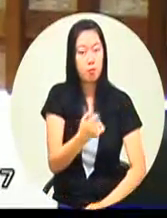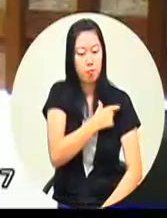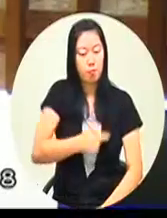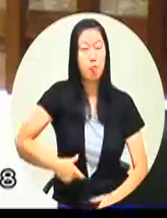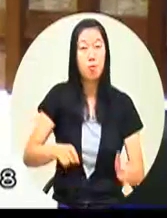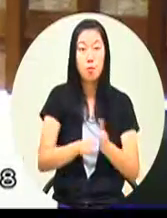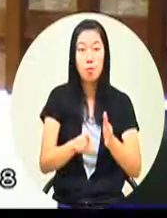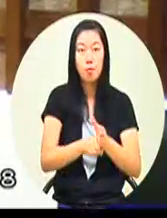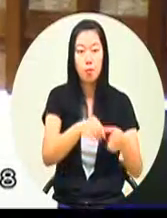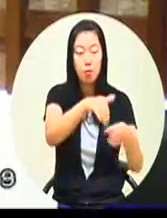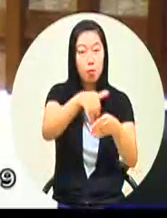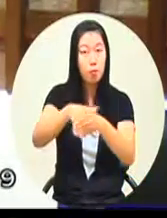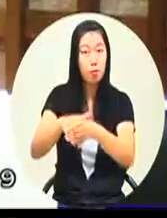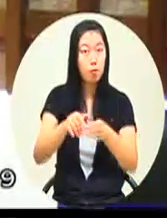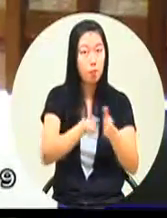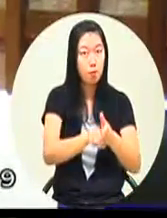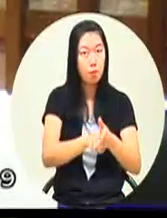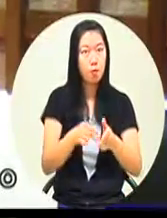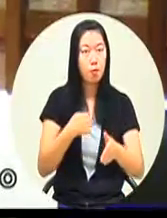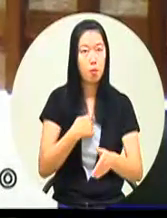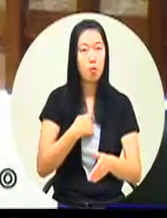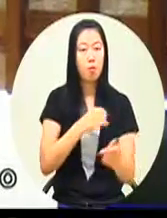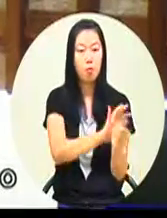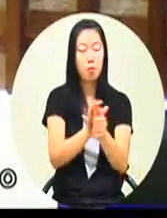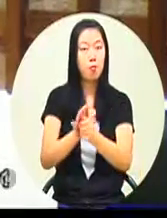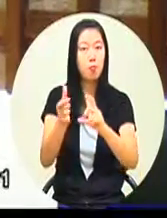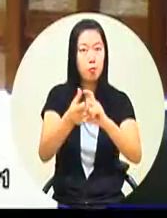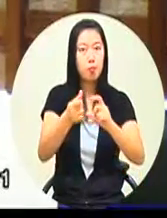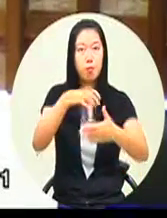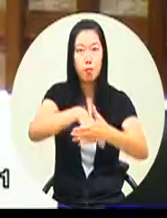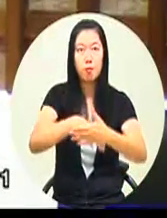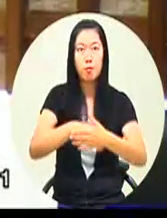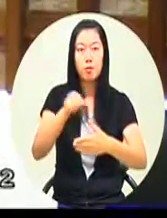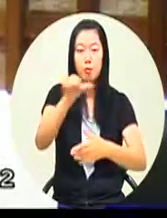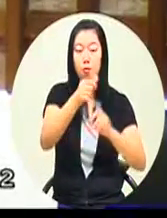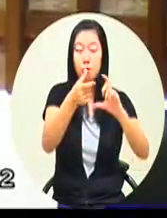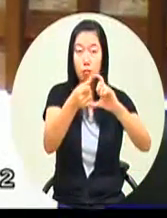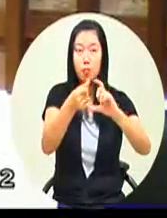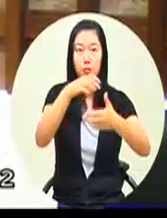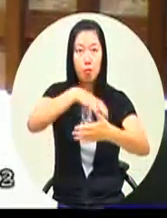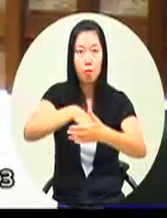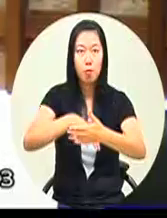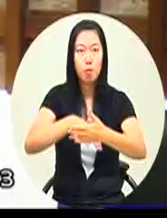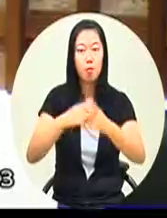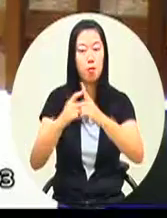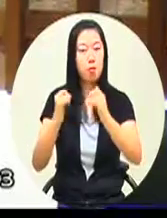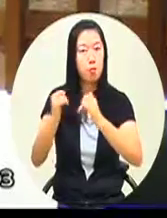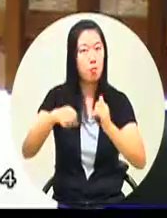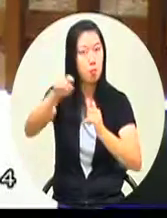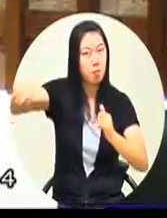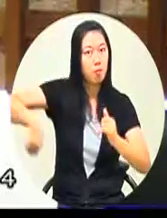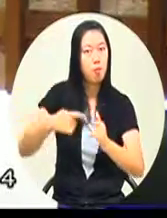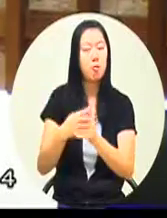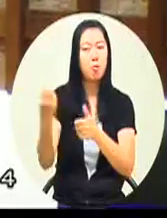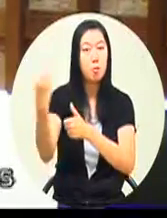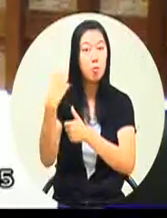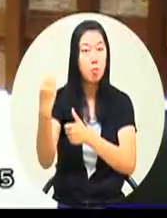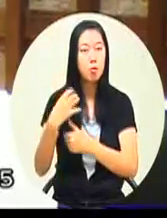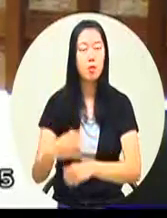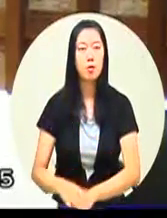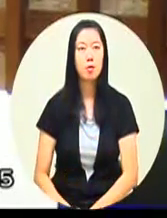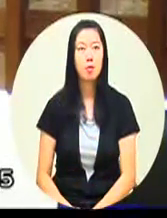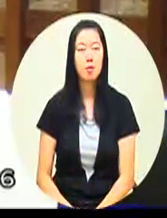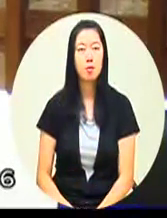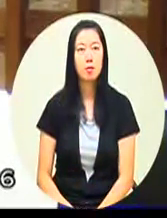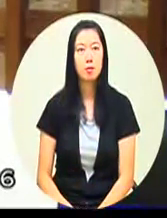会使讲我选区内底5区的这个区民拢一直要求讲，